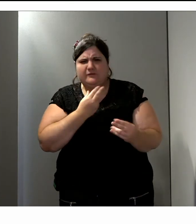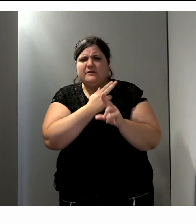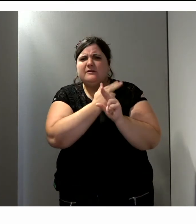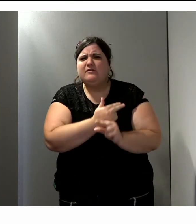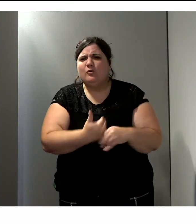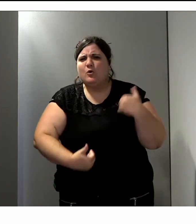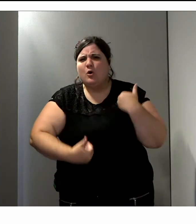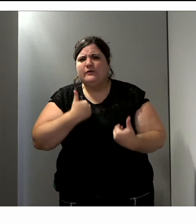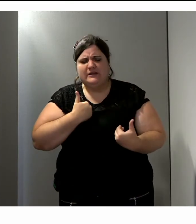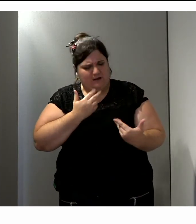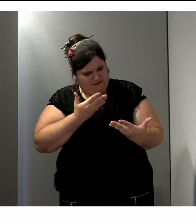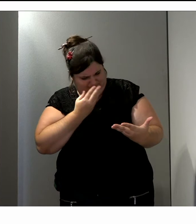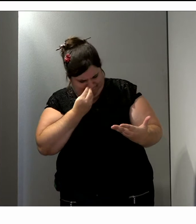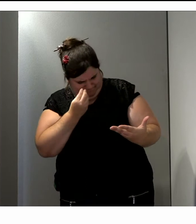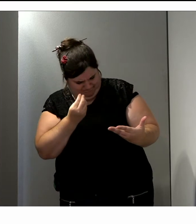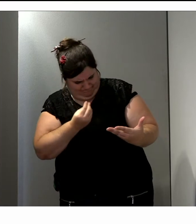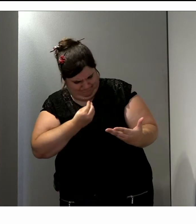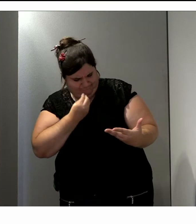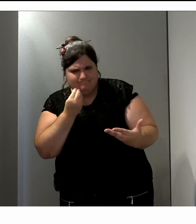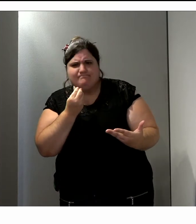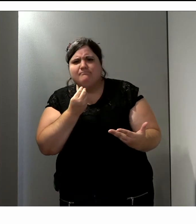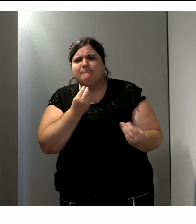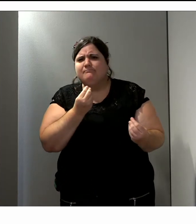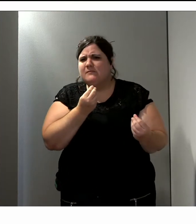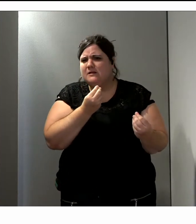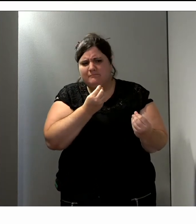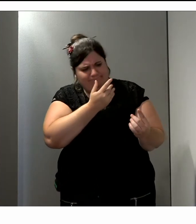définition du handicap et tout le contexte qui est autour